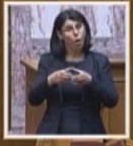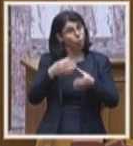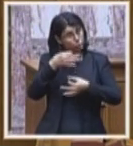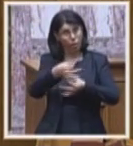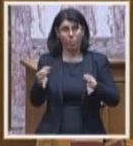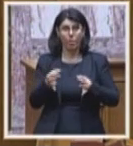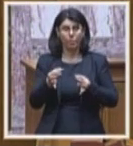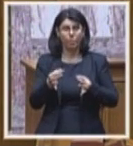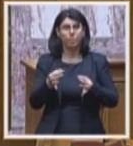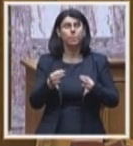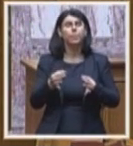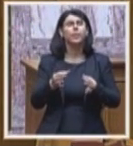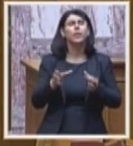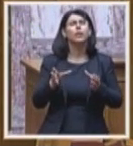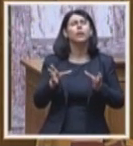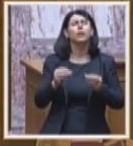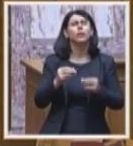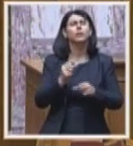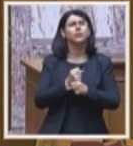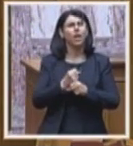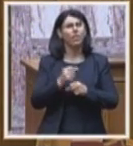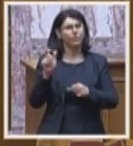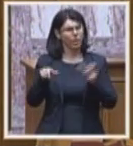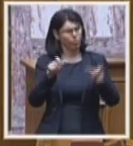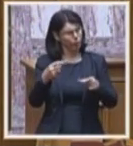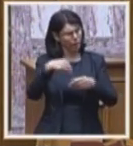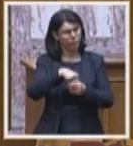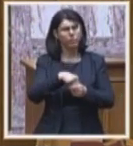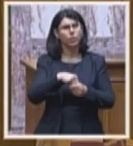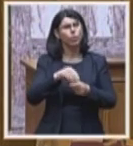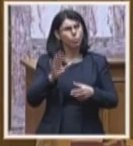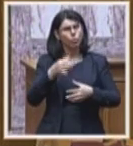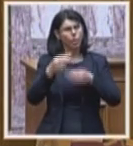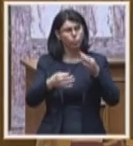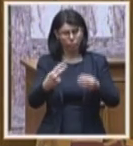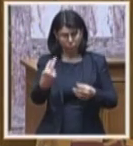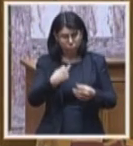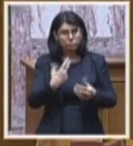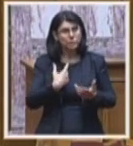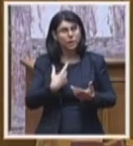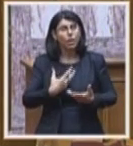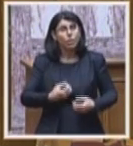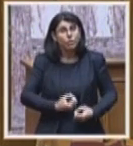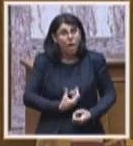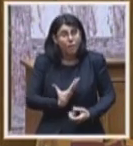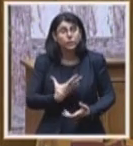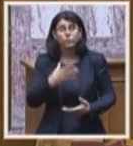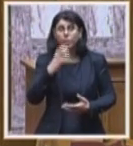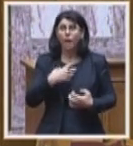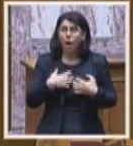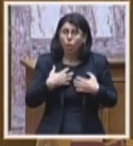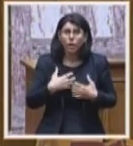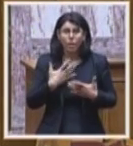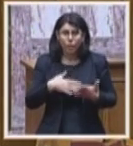Και οι συνάδελφοι που ήταν εκεί μπορούν να πιστοποιήσουν την διάθεσή μου και την αγωνία μου για αυτού του